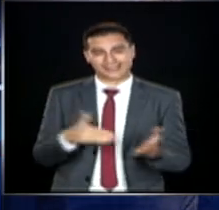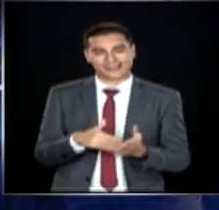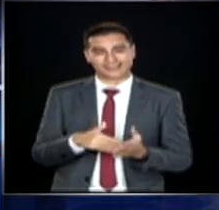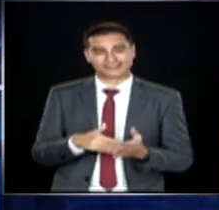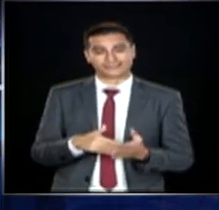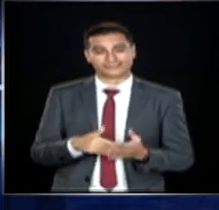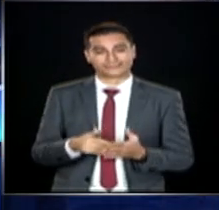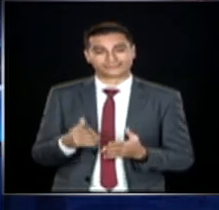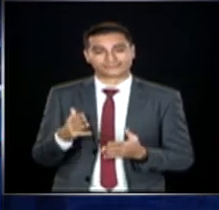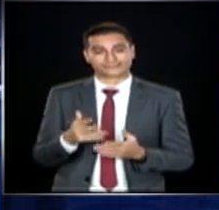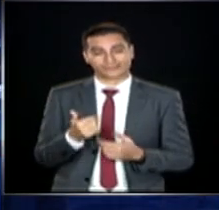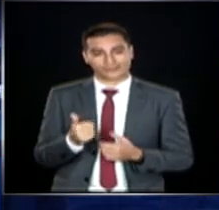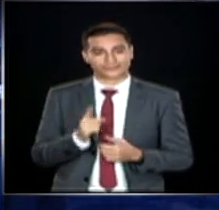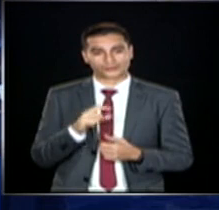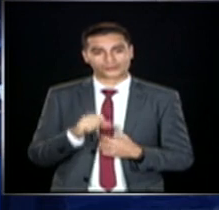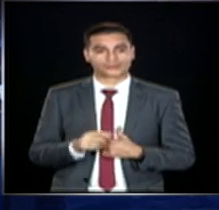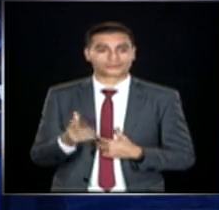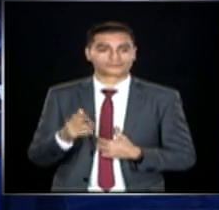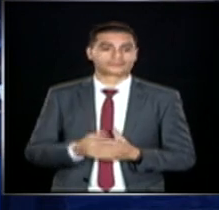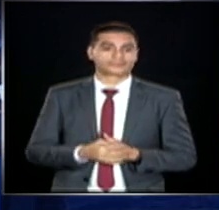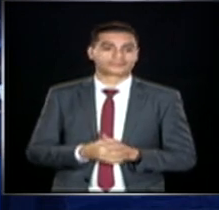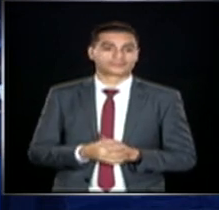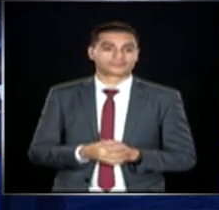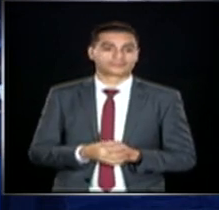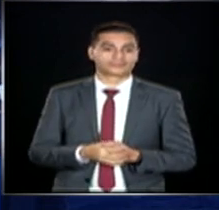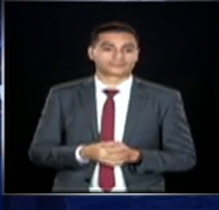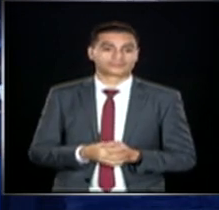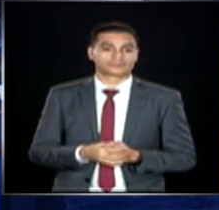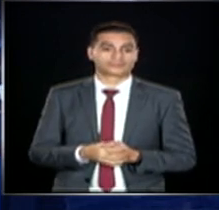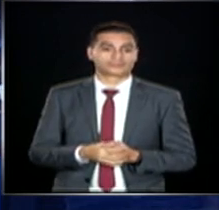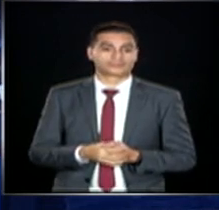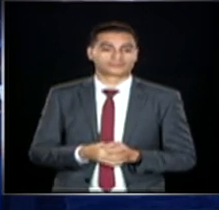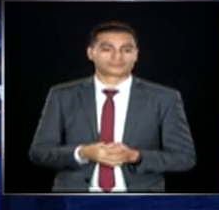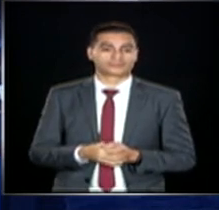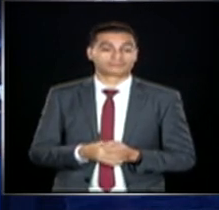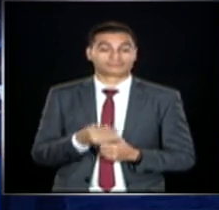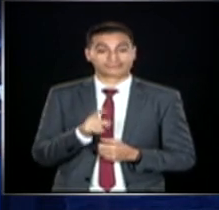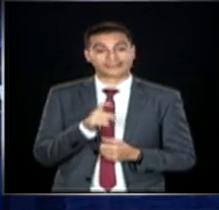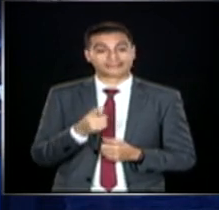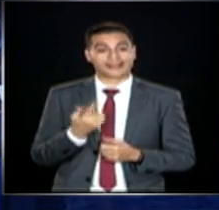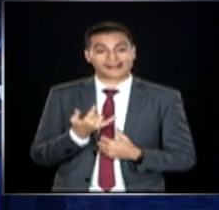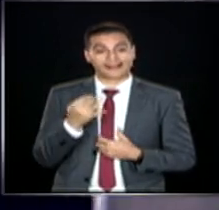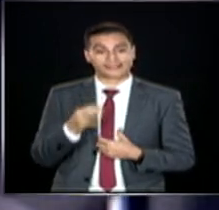كويس كويس، مش وحش مش وحش مش وحش. معلش طبعا في أسئلة كانت سهلة جدا.